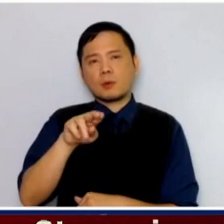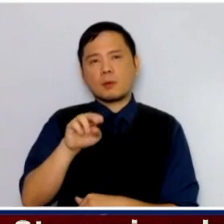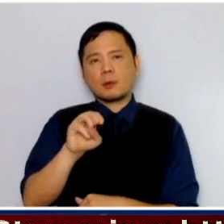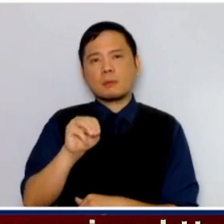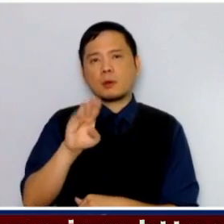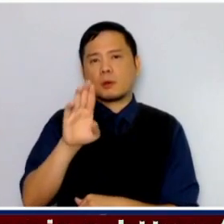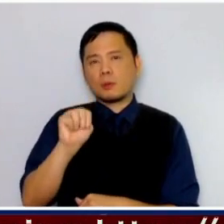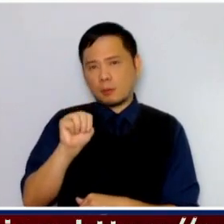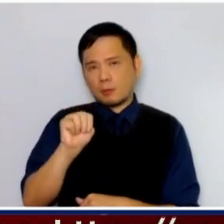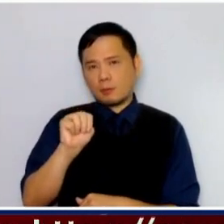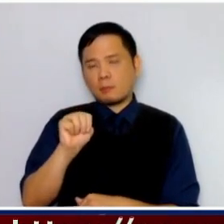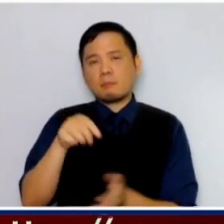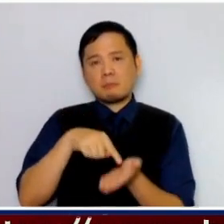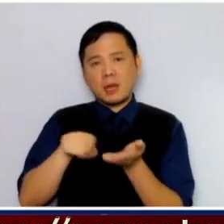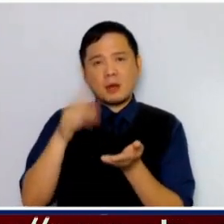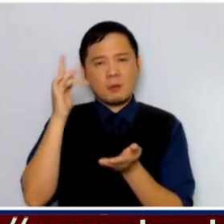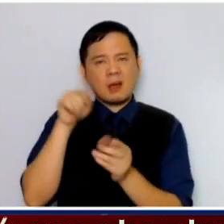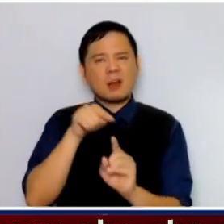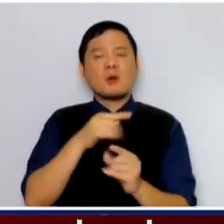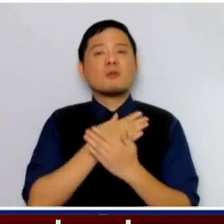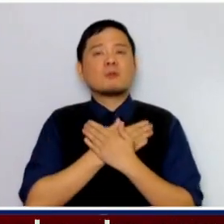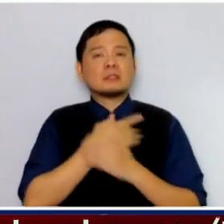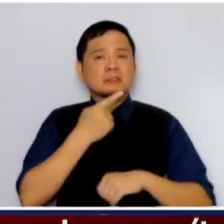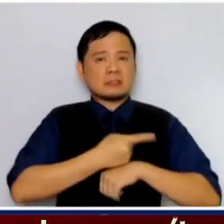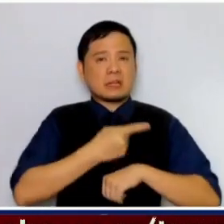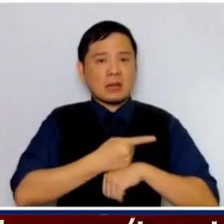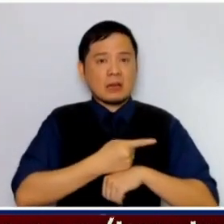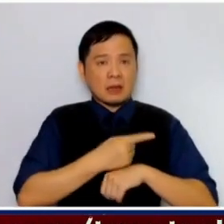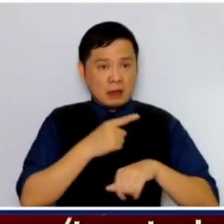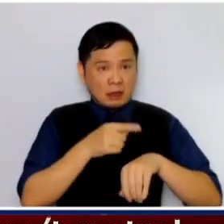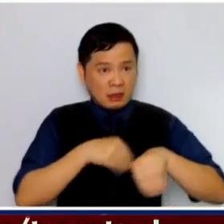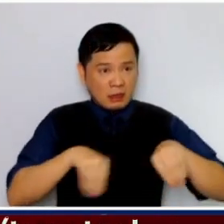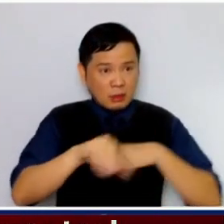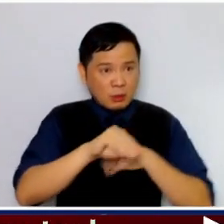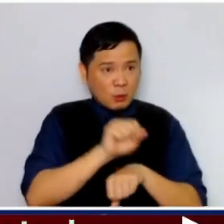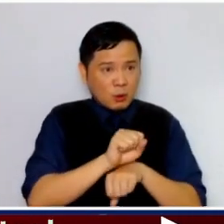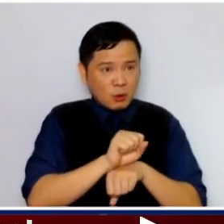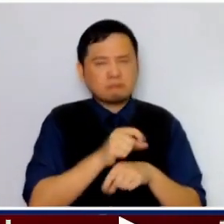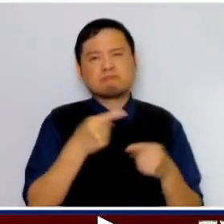sa rest day. Kasi may karagdagan po yan na premium pay kapag ang